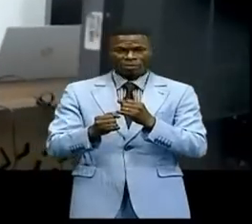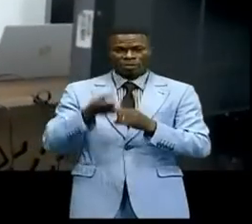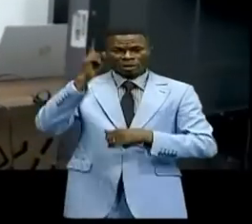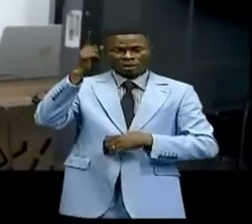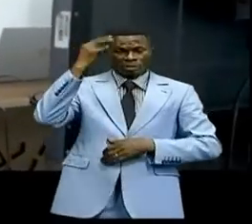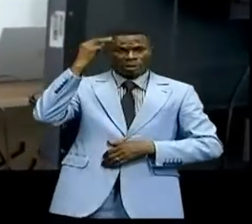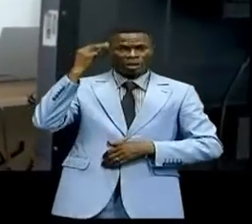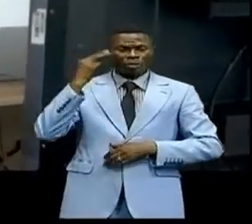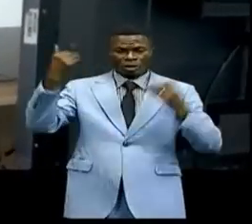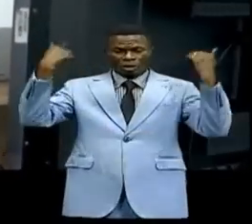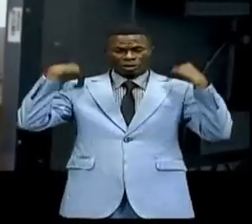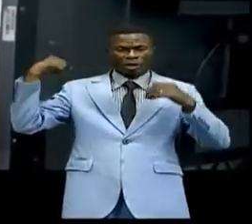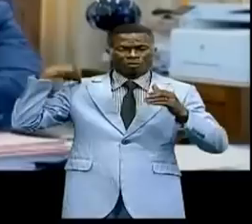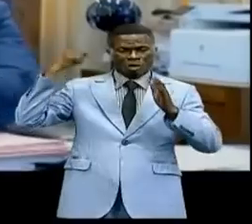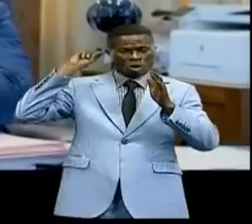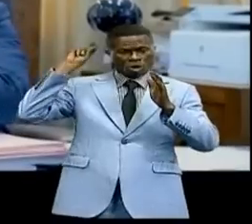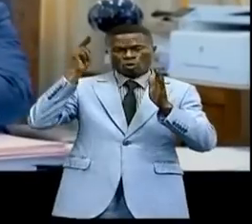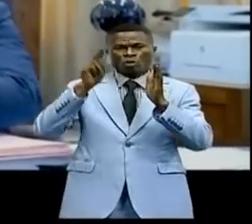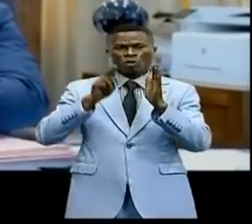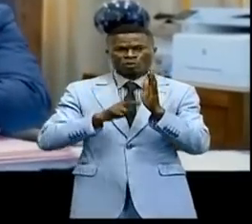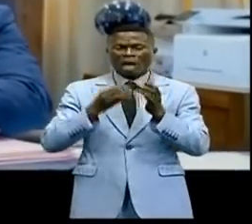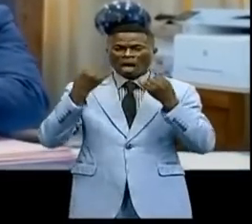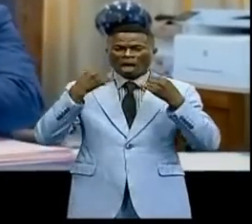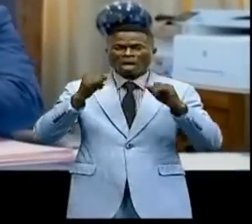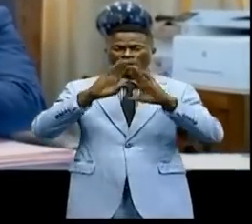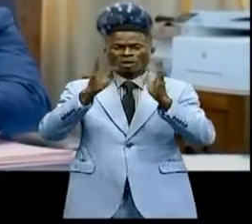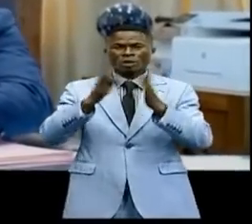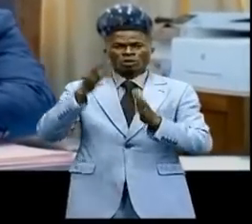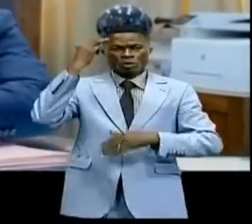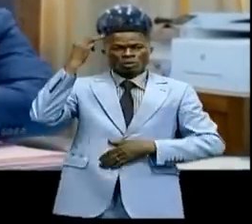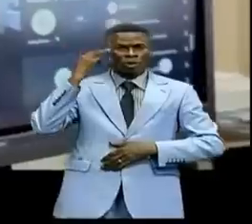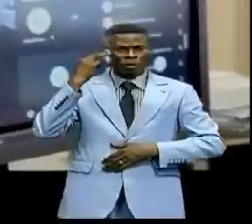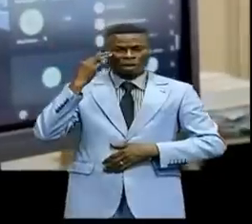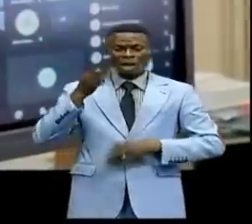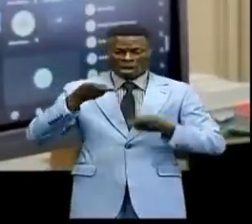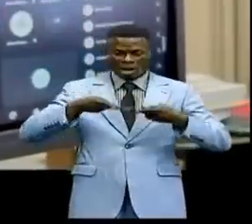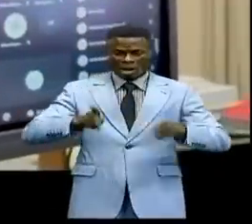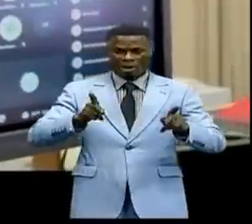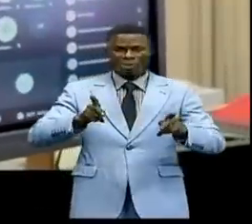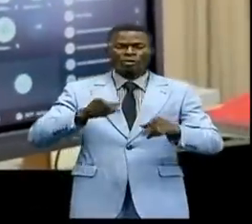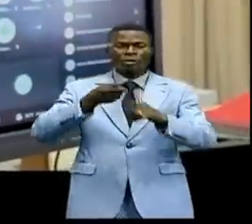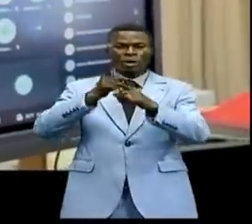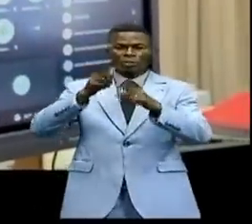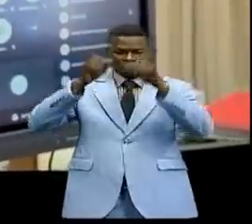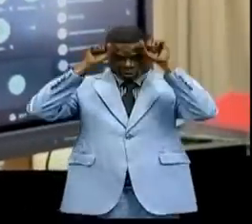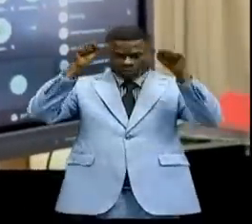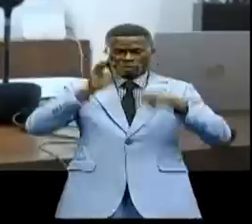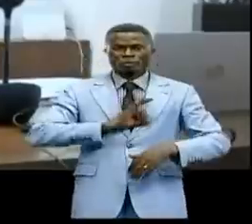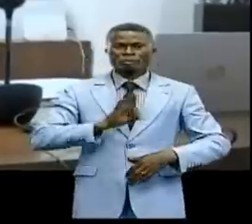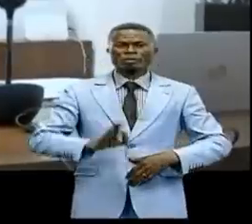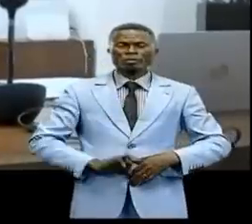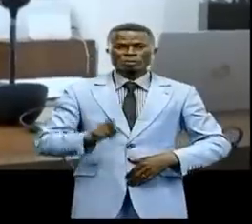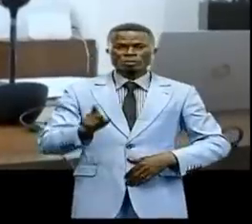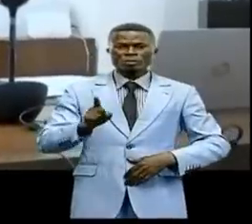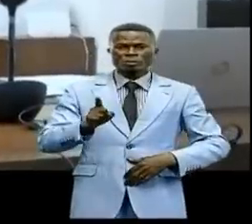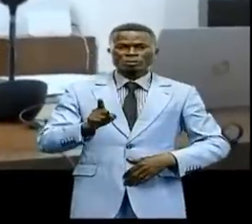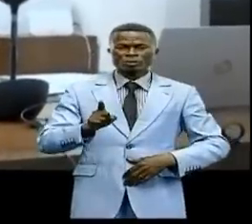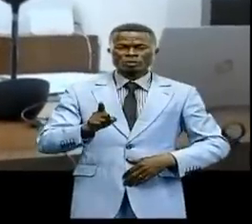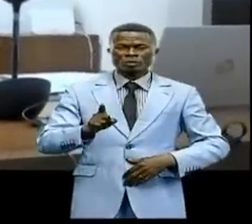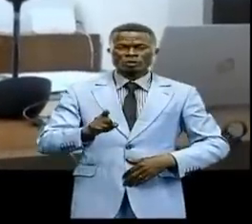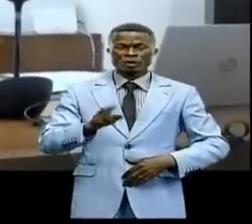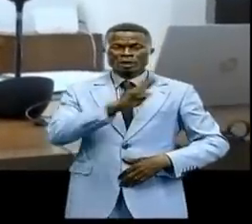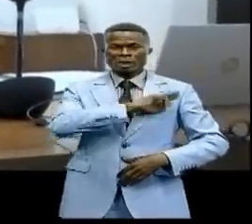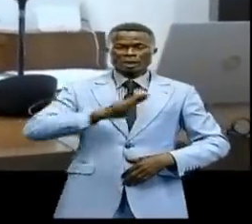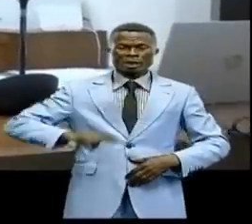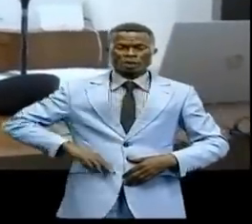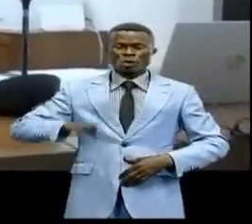Premier ministre chef du gouvernement a informé le Conseil que sur invitation du Président de la République chef de l'État, Sa Majesté le Roi